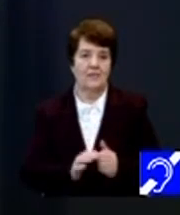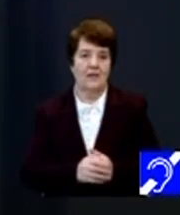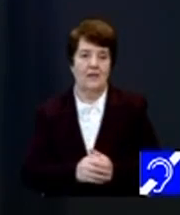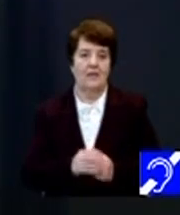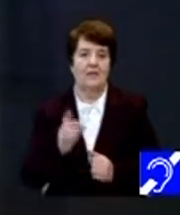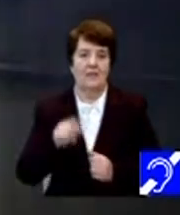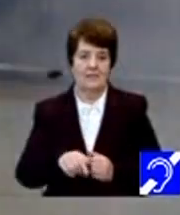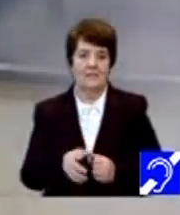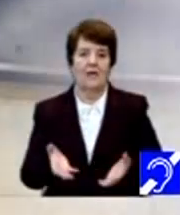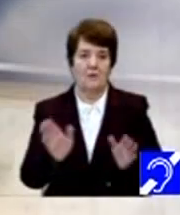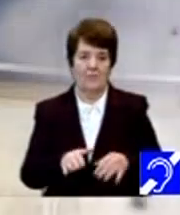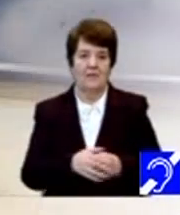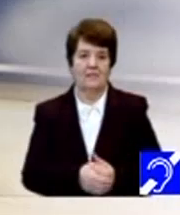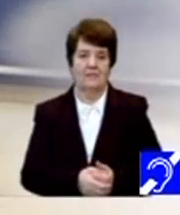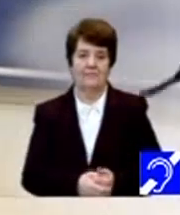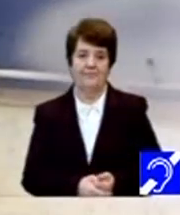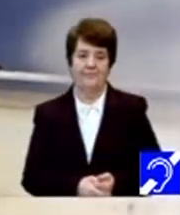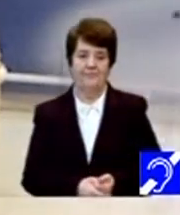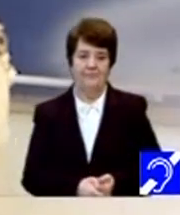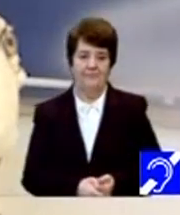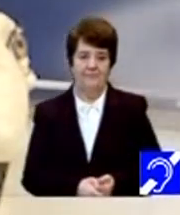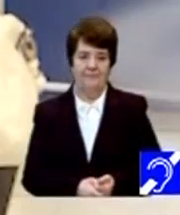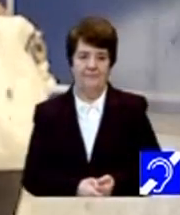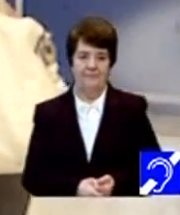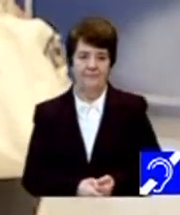situația, însă am rămas.